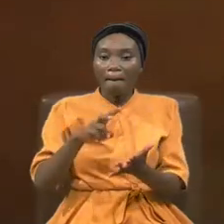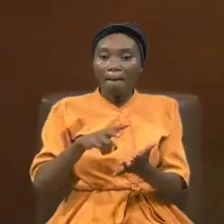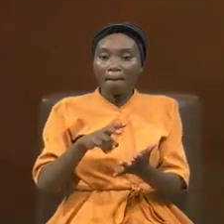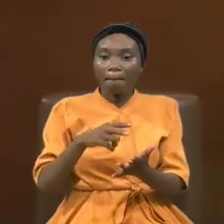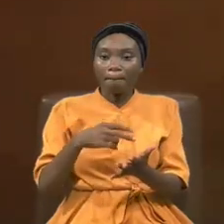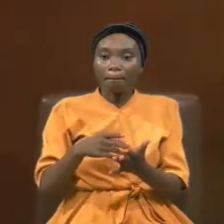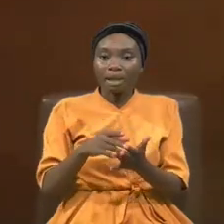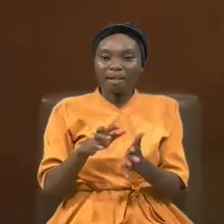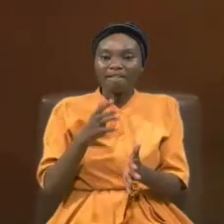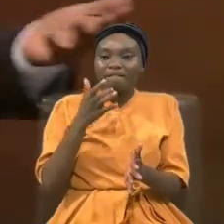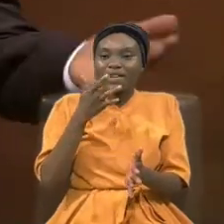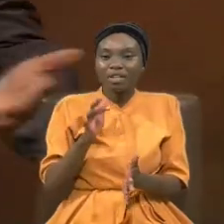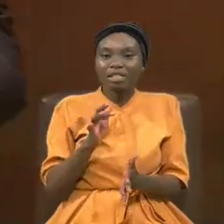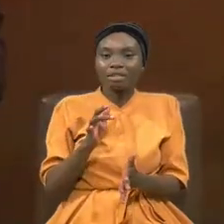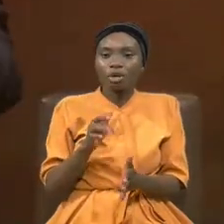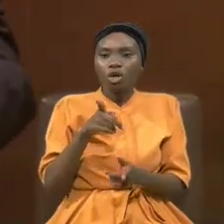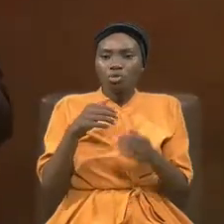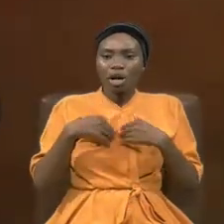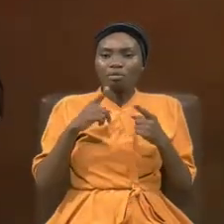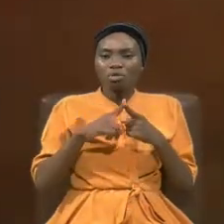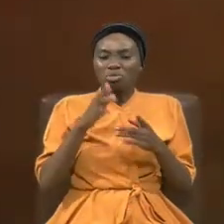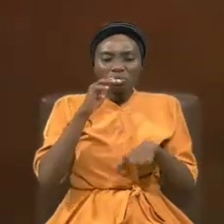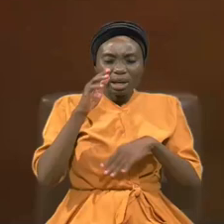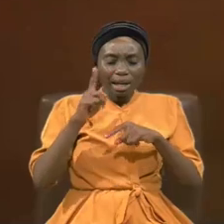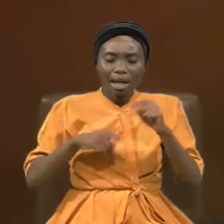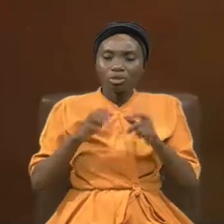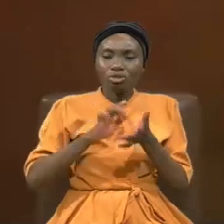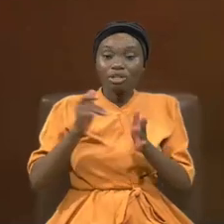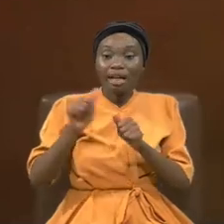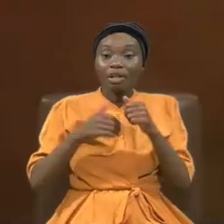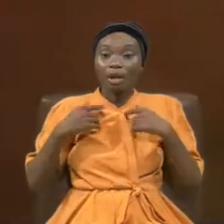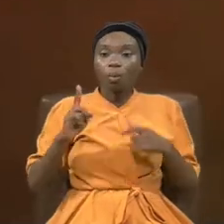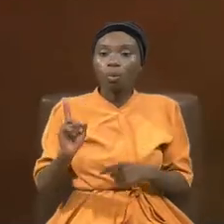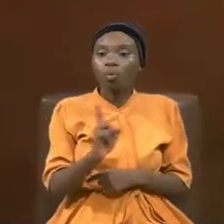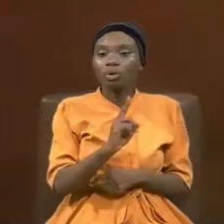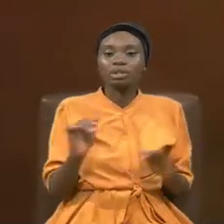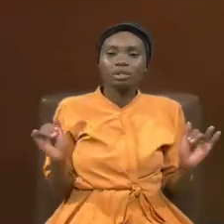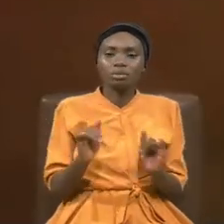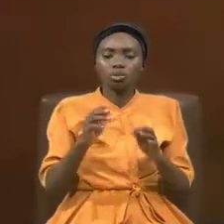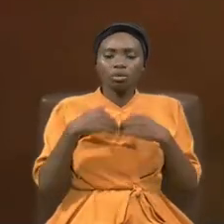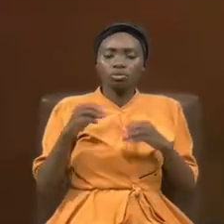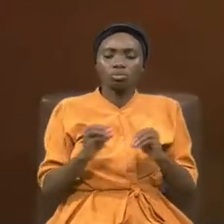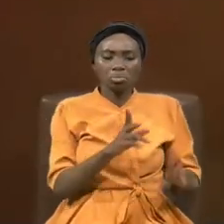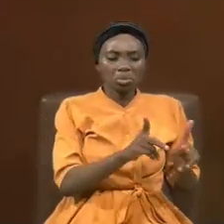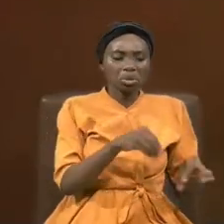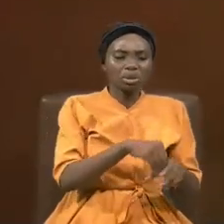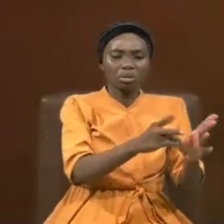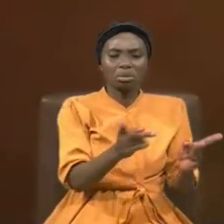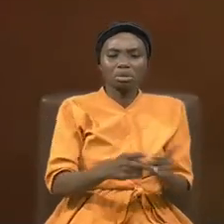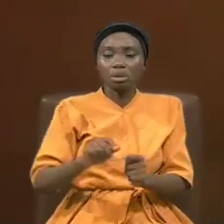jouer au favoritisme, on ne doit pas traiter tout le monde au même niveau.